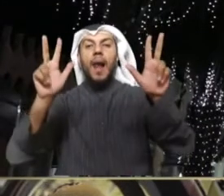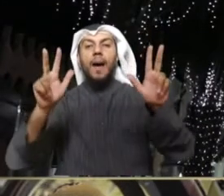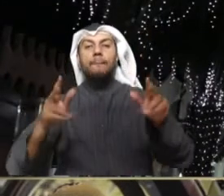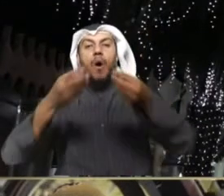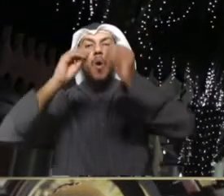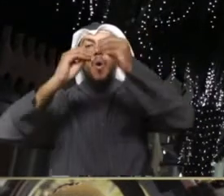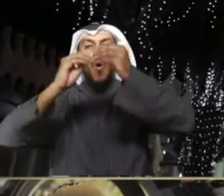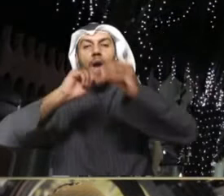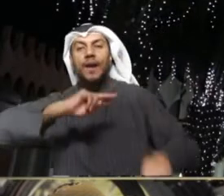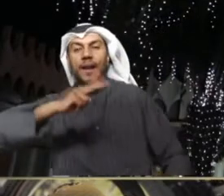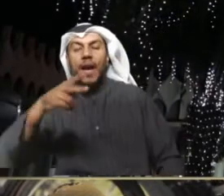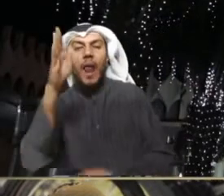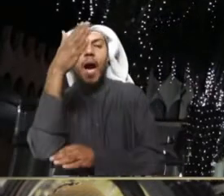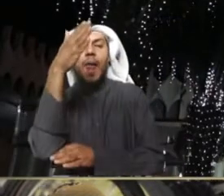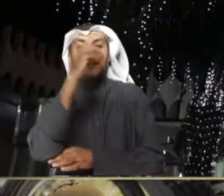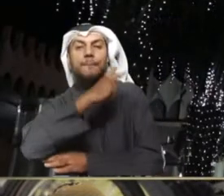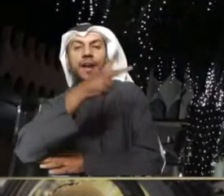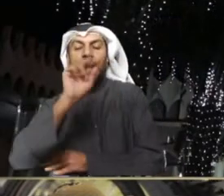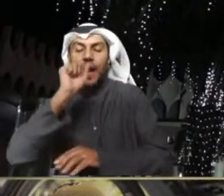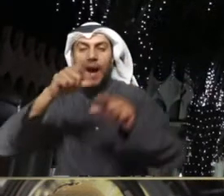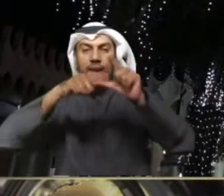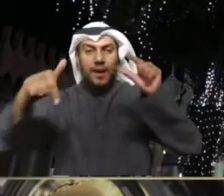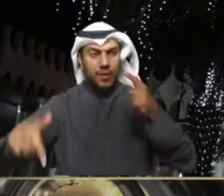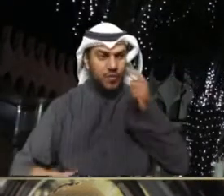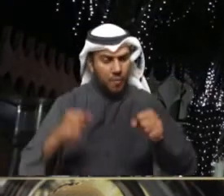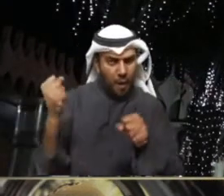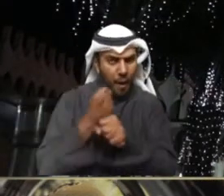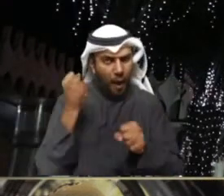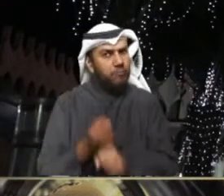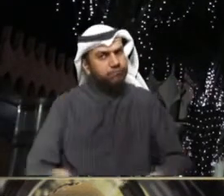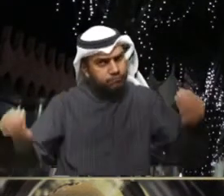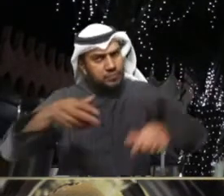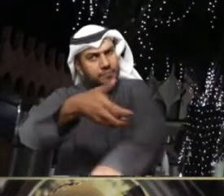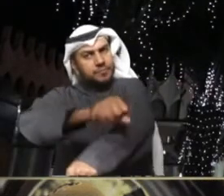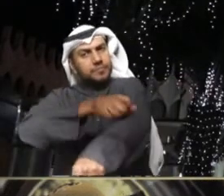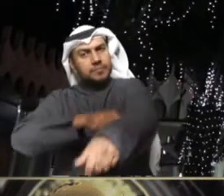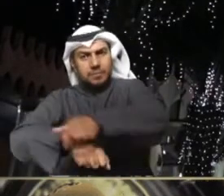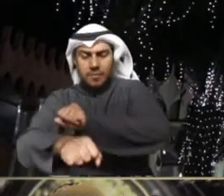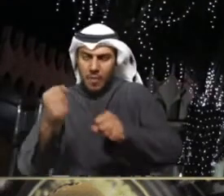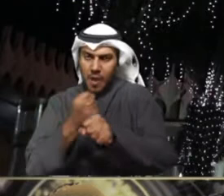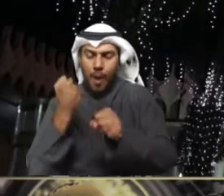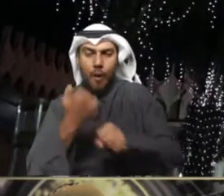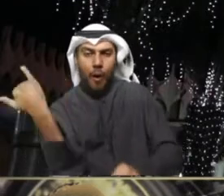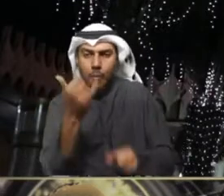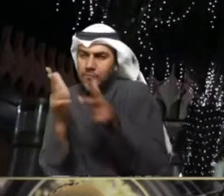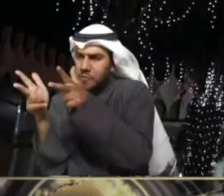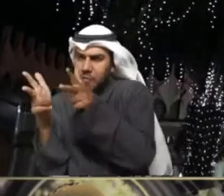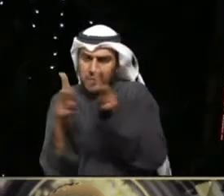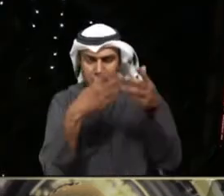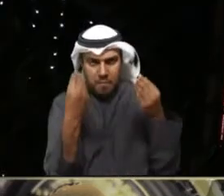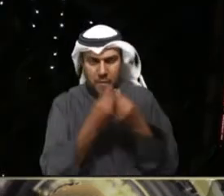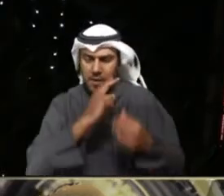الخليجية ستسخر كافة إمكانياتها التقنية والبشرية بأرقى المستويات بهدف تسهيل وتيسير